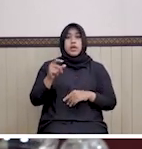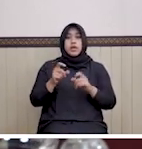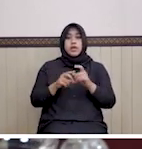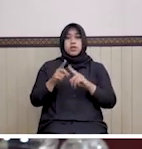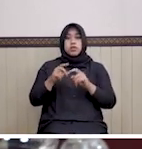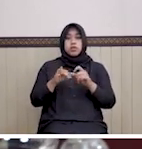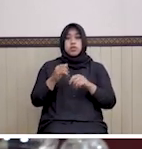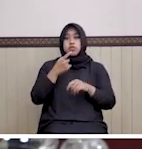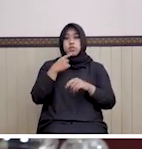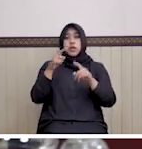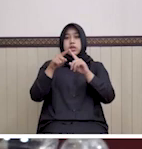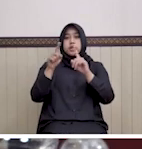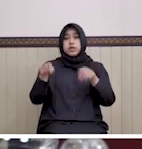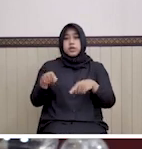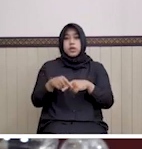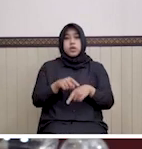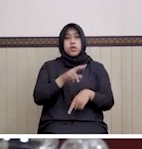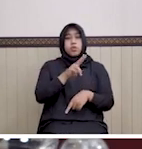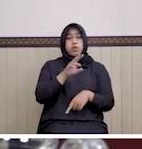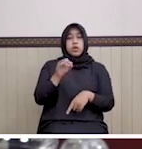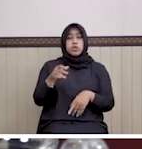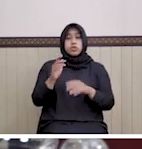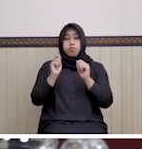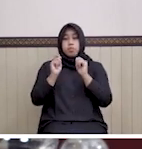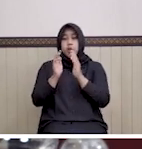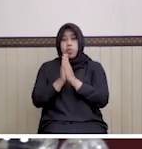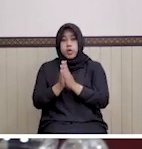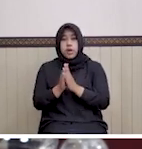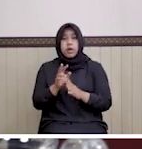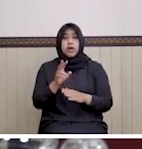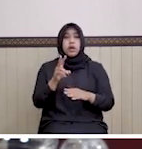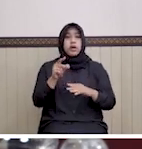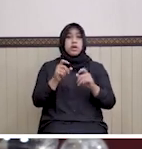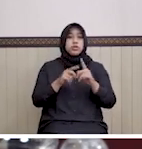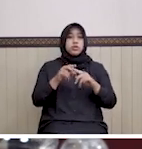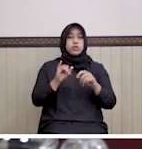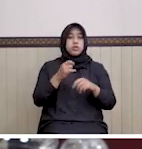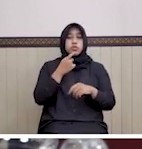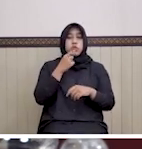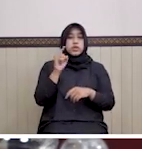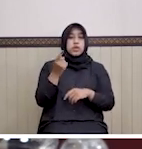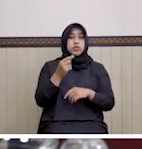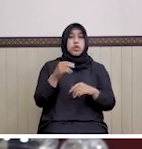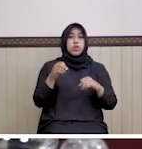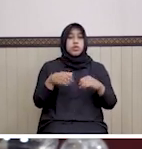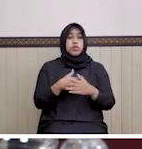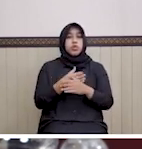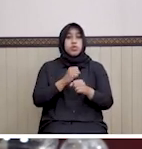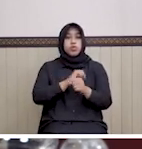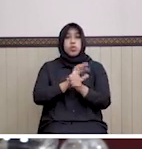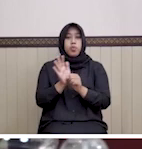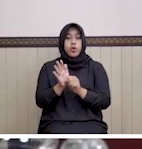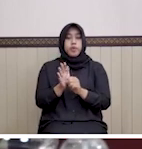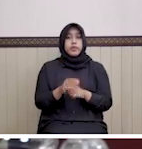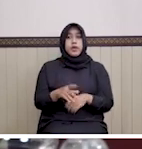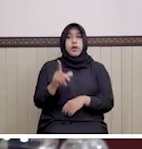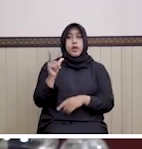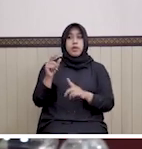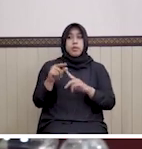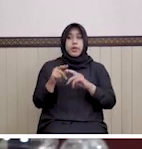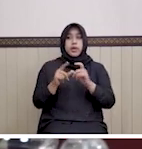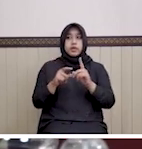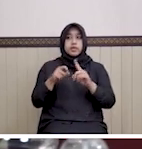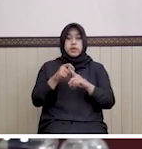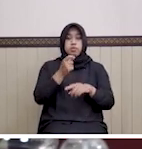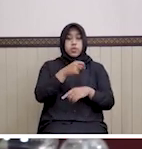menang di atas kertas dari 200 permohonan restitusi hanya satu yang di Kulonprogo bener nggak Ini yang dari lpsk ya Mana